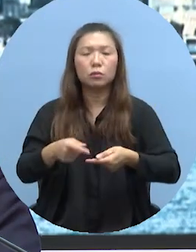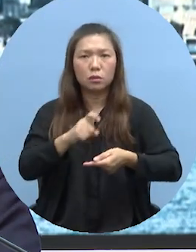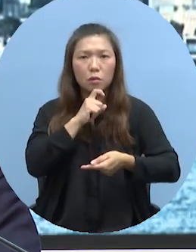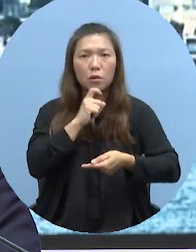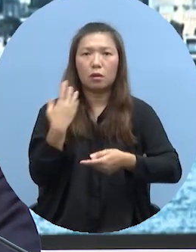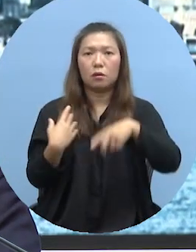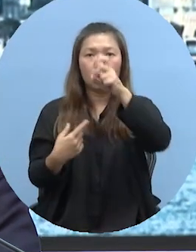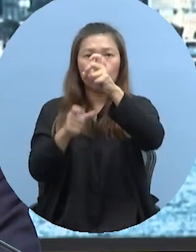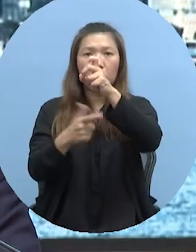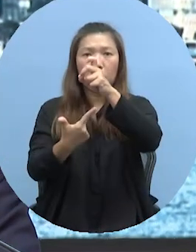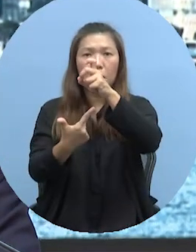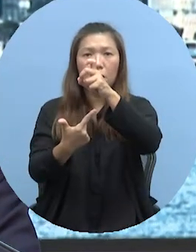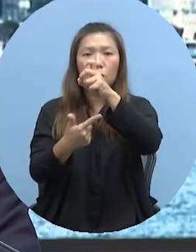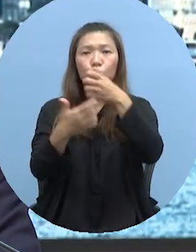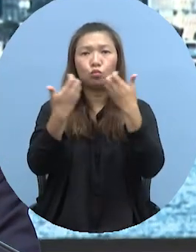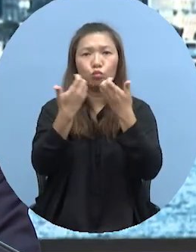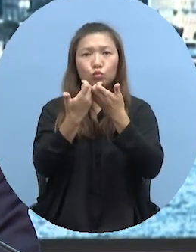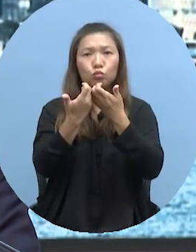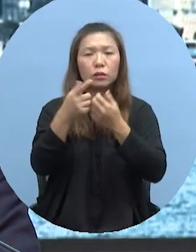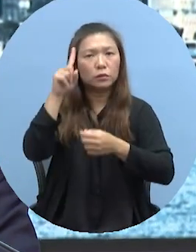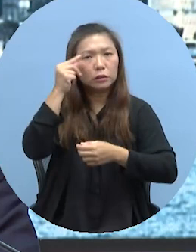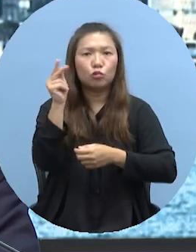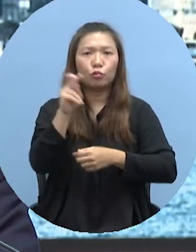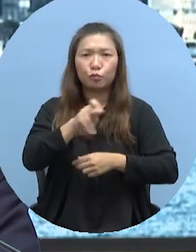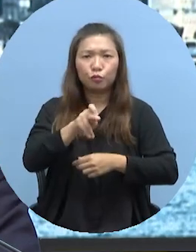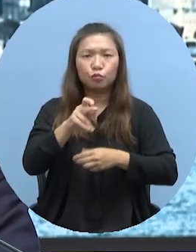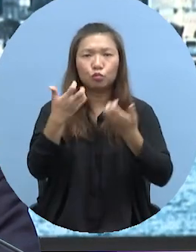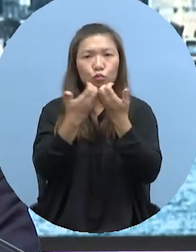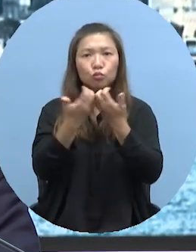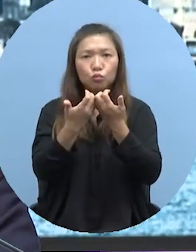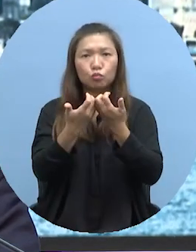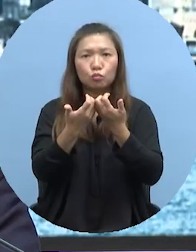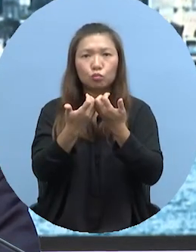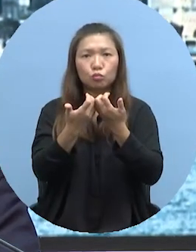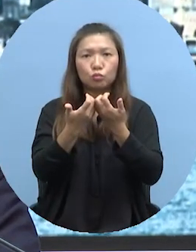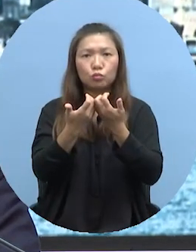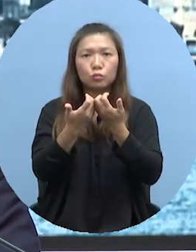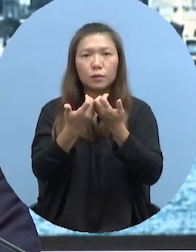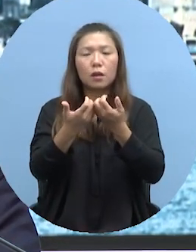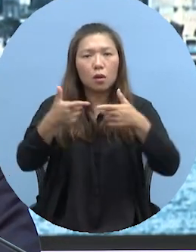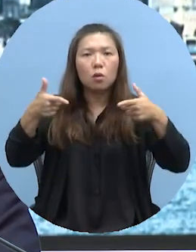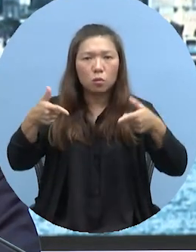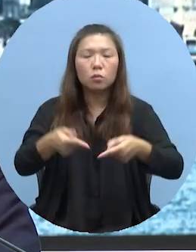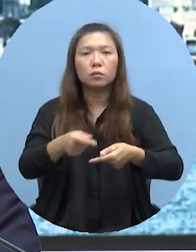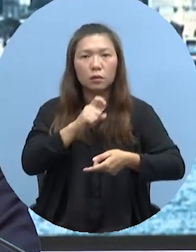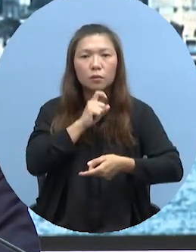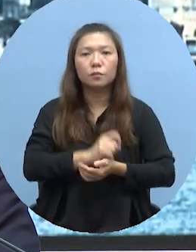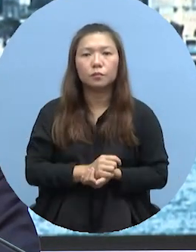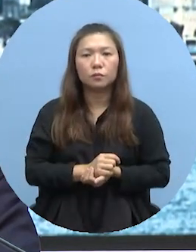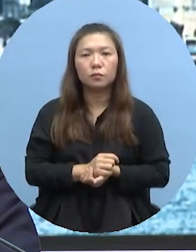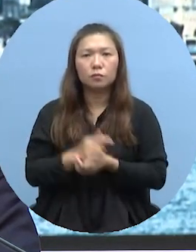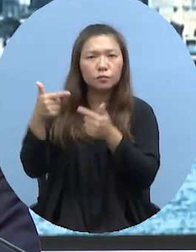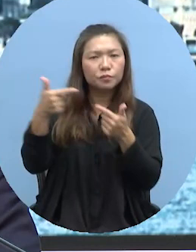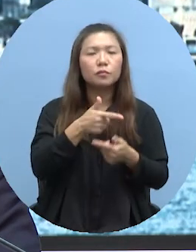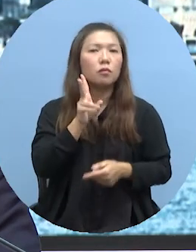來呢，這個數字即是7天移動平均數字呢是逐步下跌的，那都持續了接近2個星